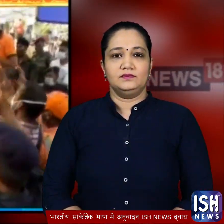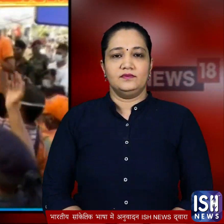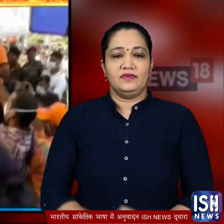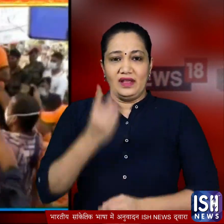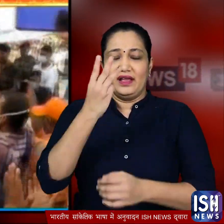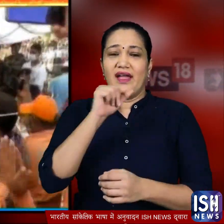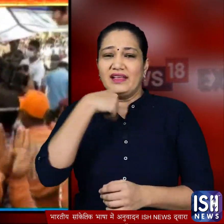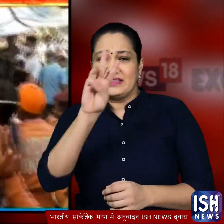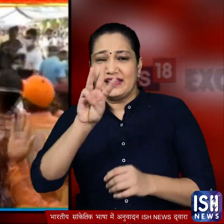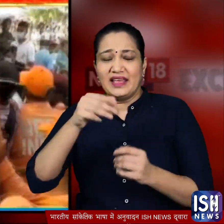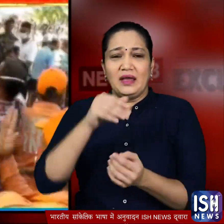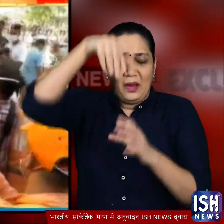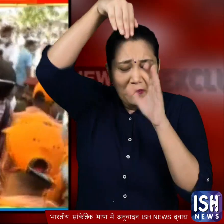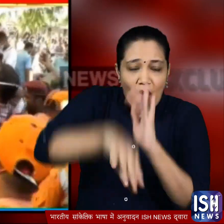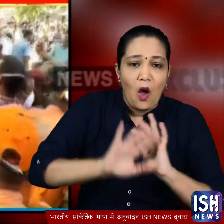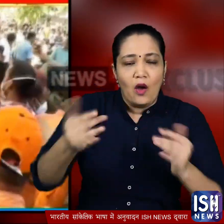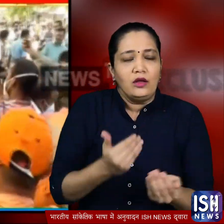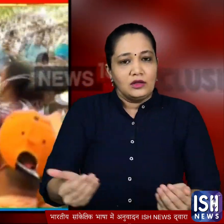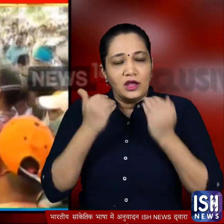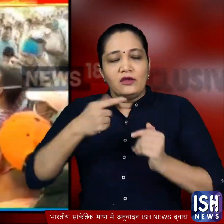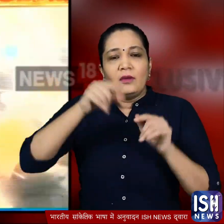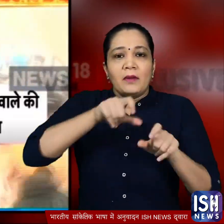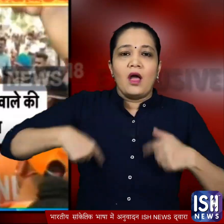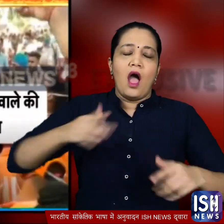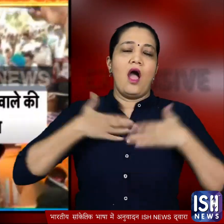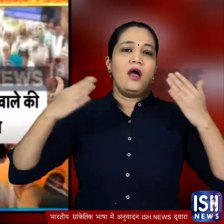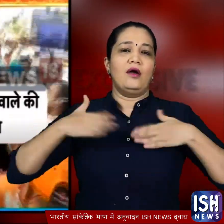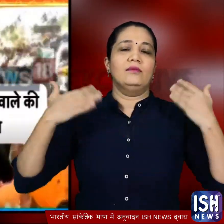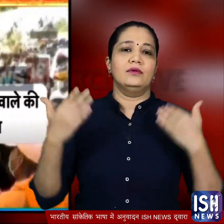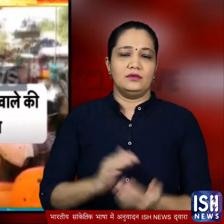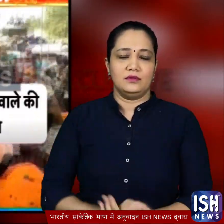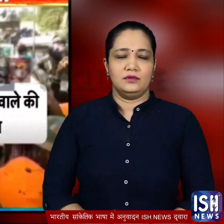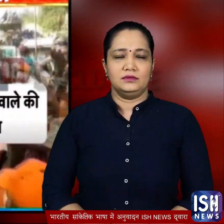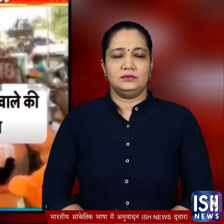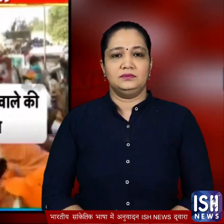3 साल के मासूम को सुरक्षित देख वहां मौजूद लोग भी खुशी से झूम उठे।